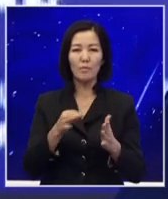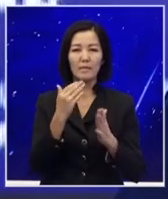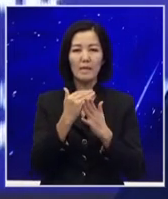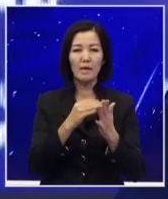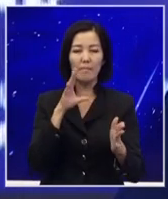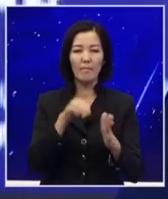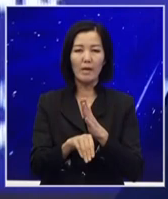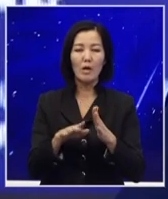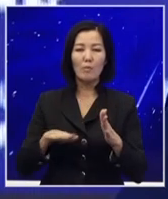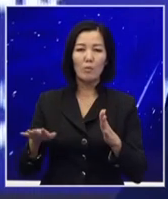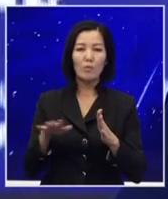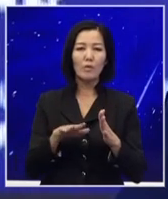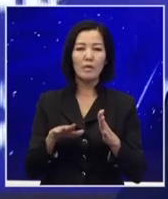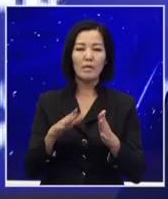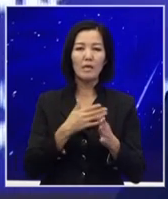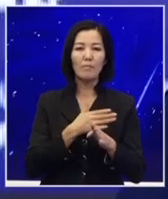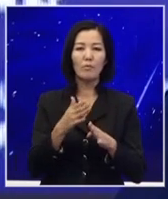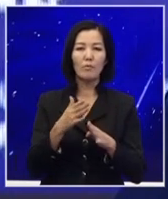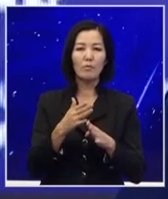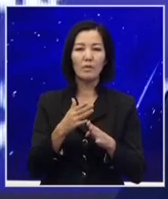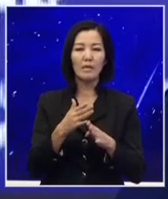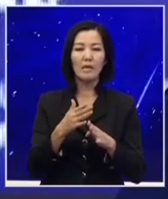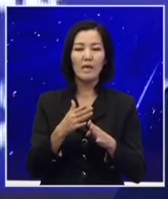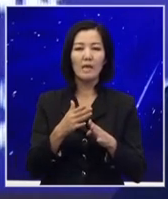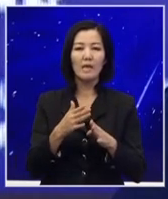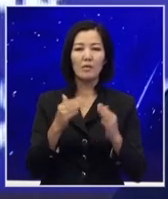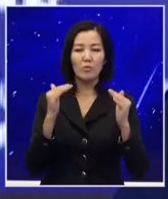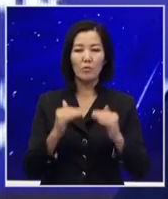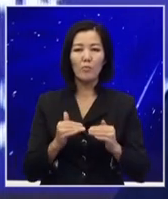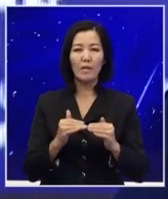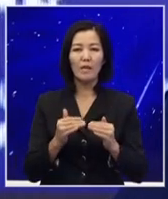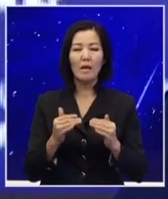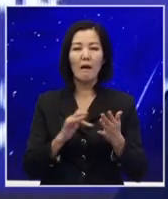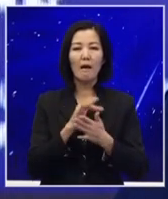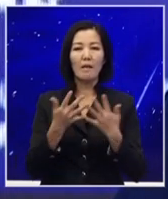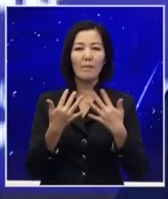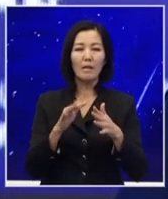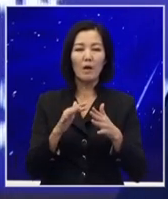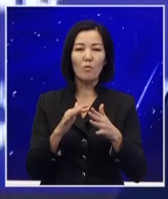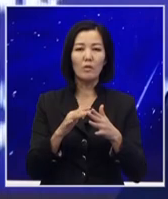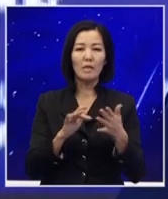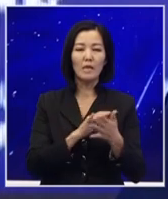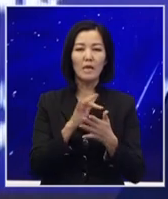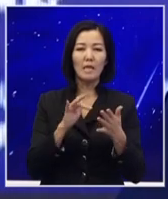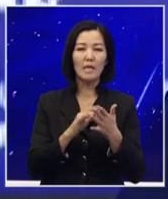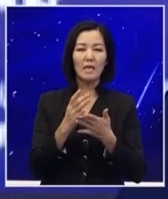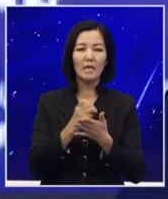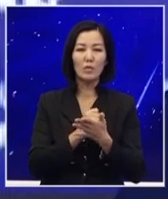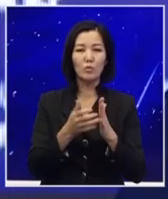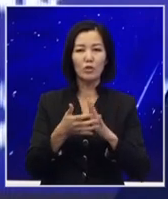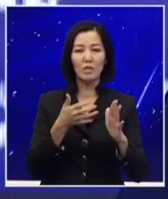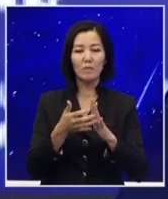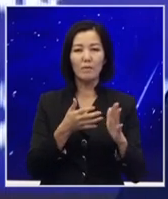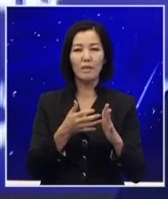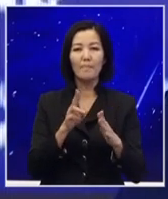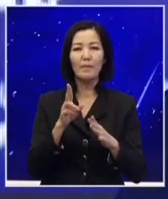Яғни бұл өңірлерде ресурс бөлуде тенгерім жоқтығын көрсетеді. Қала мен ауыл арасында кадрлық ресурстың дисбалансы байқалады. Пандемия